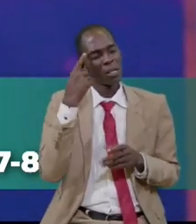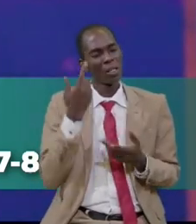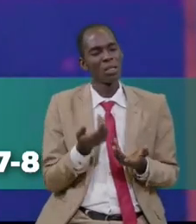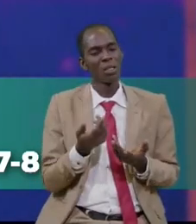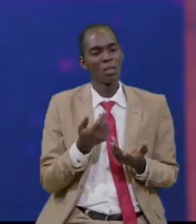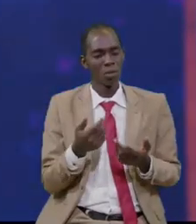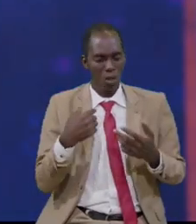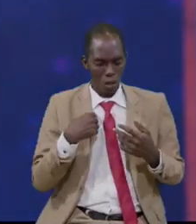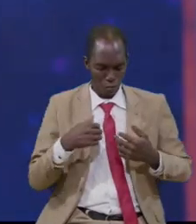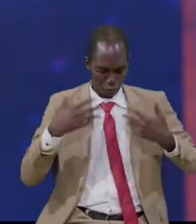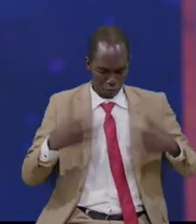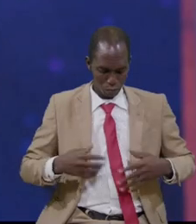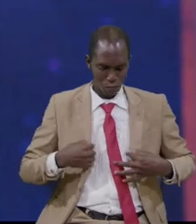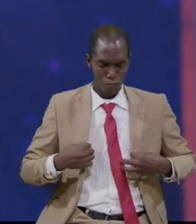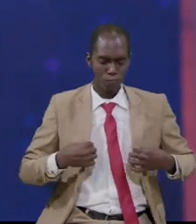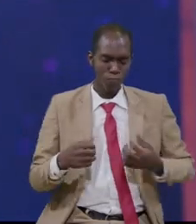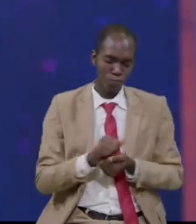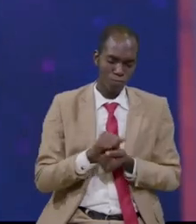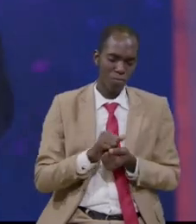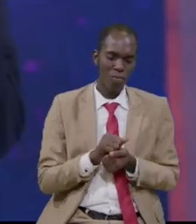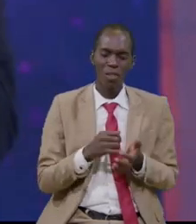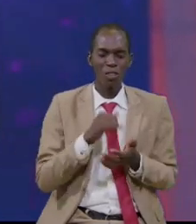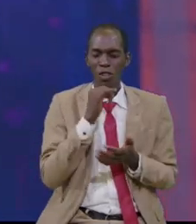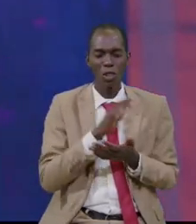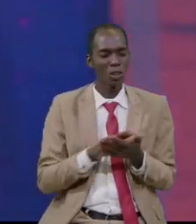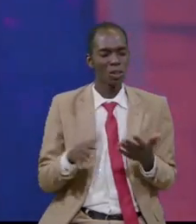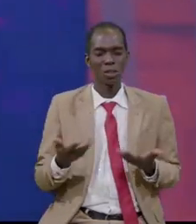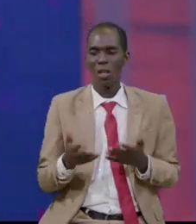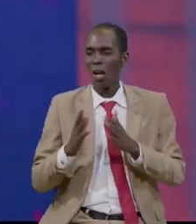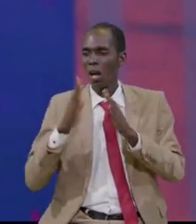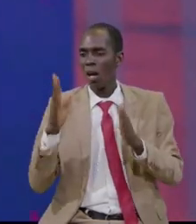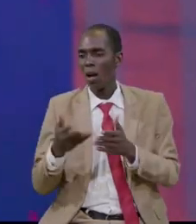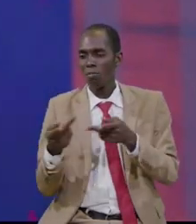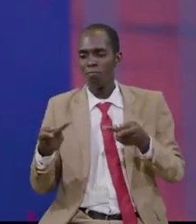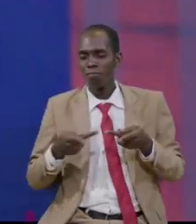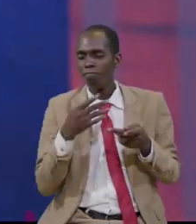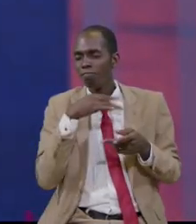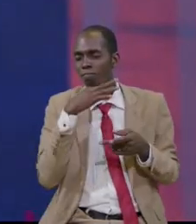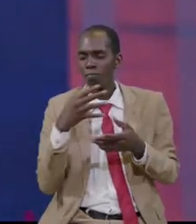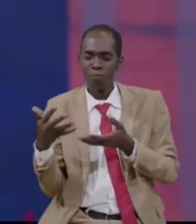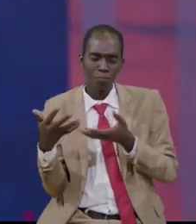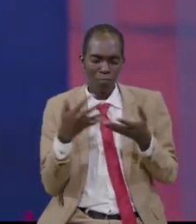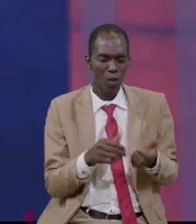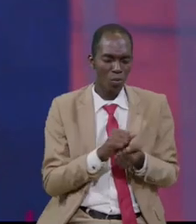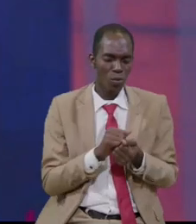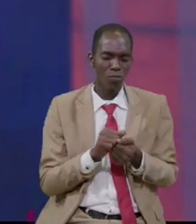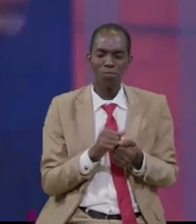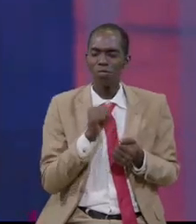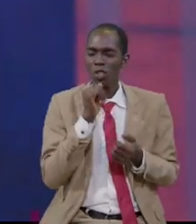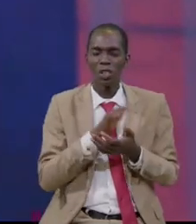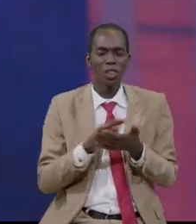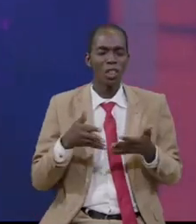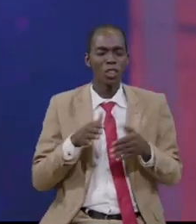ont lavé des habits, ce n'est pas assez propre. Ils lavent les plats, ce n'est pas assez propre. Et aucun homme ne peut